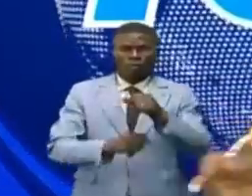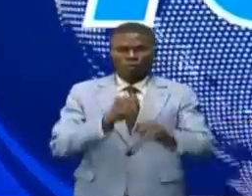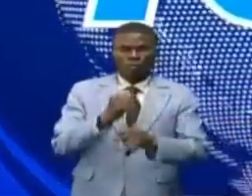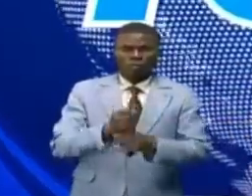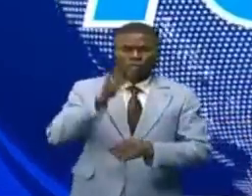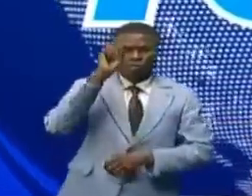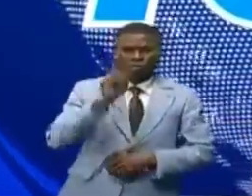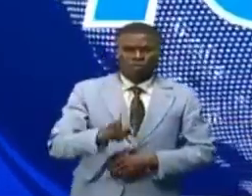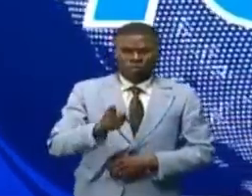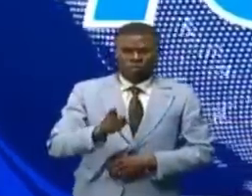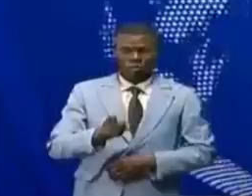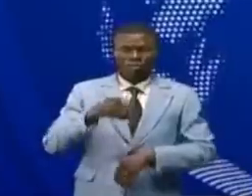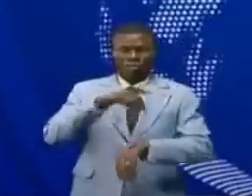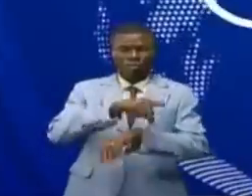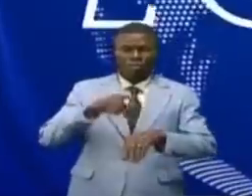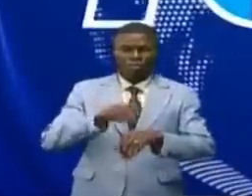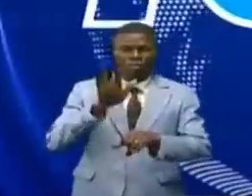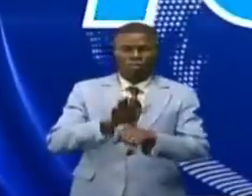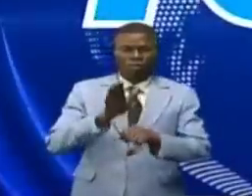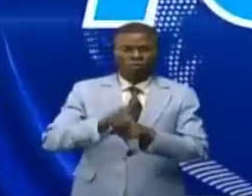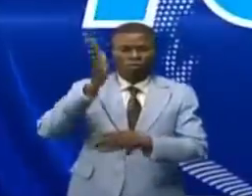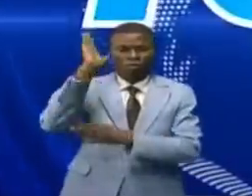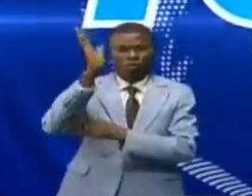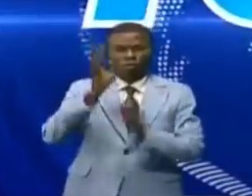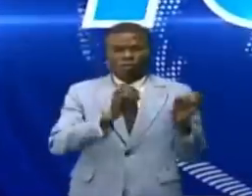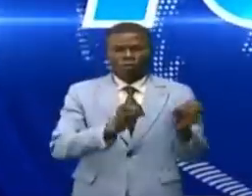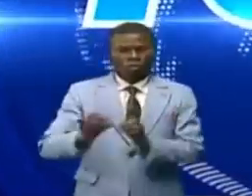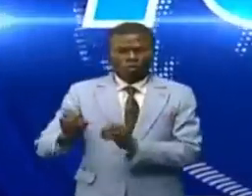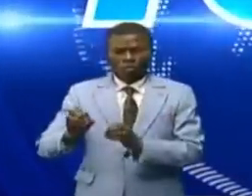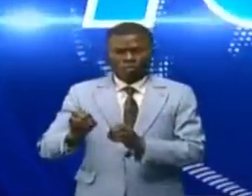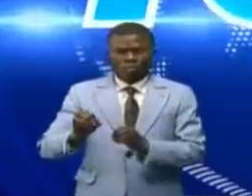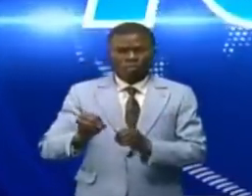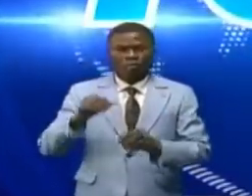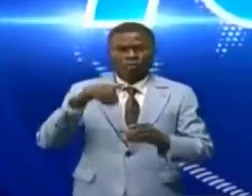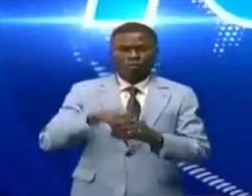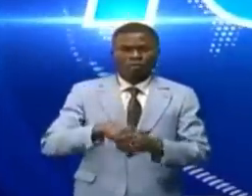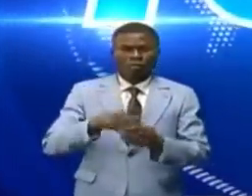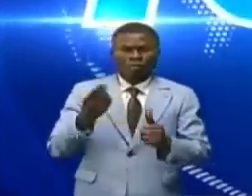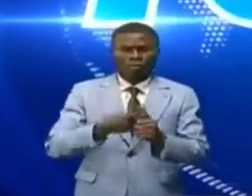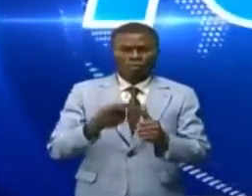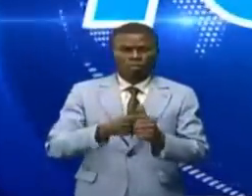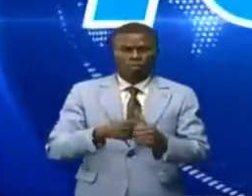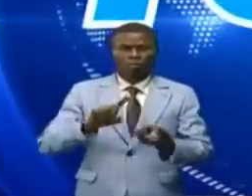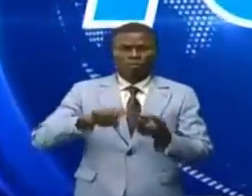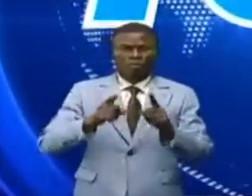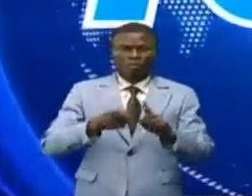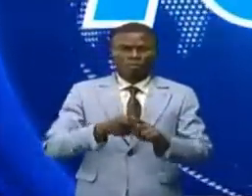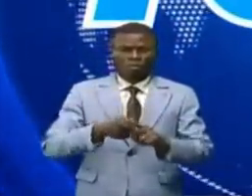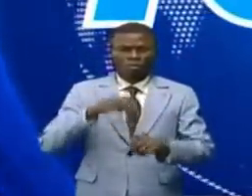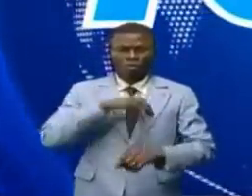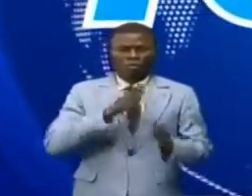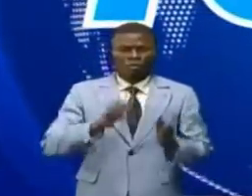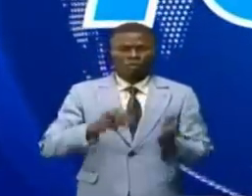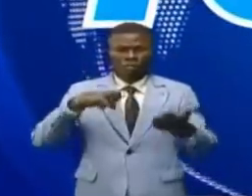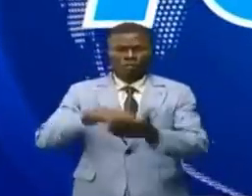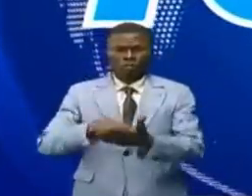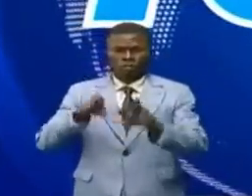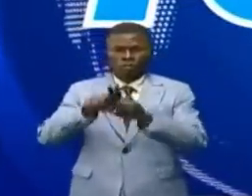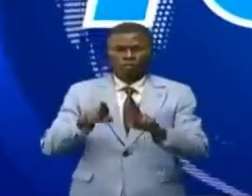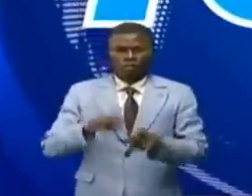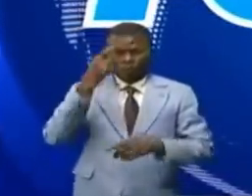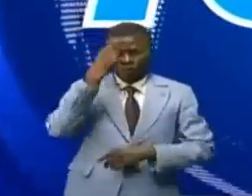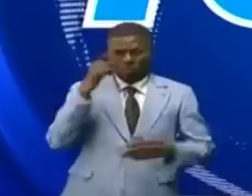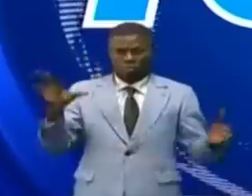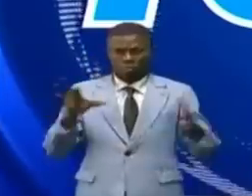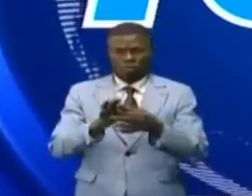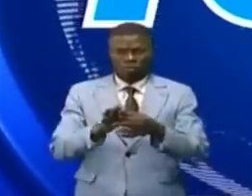d'existence à cette occasion plusieurs conférences ont été organisées sur notamment à les relations entre missionnaires protestants et catholique